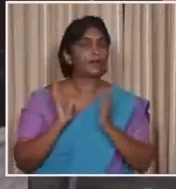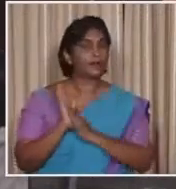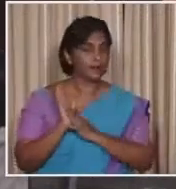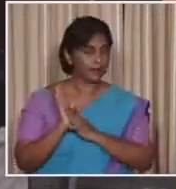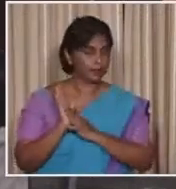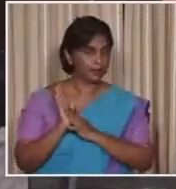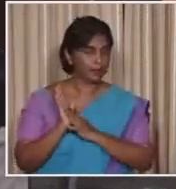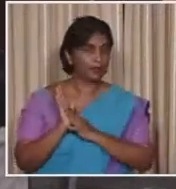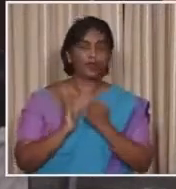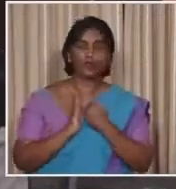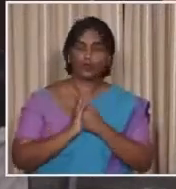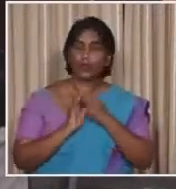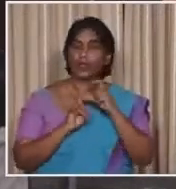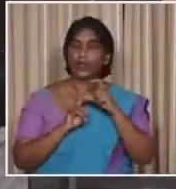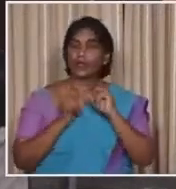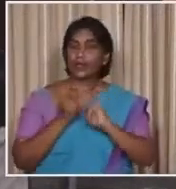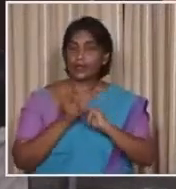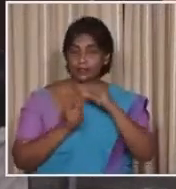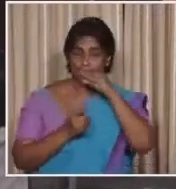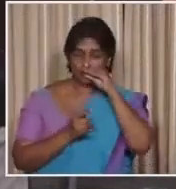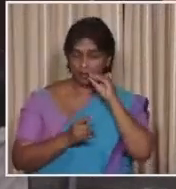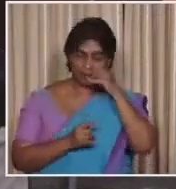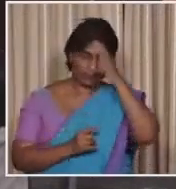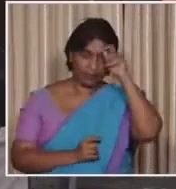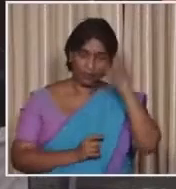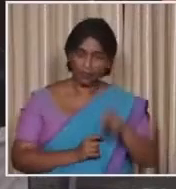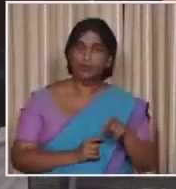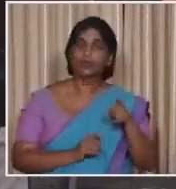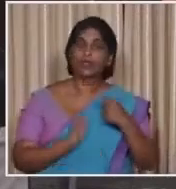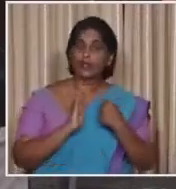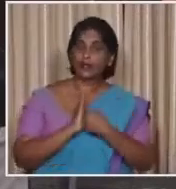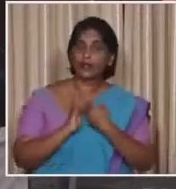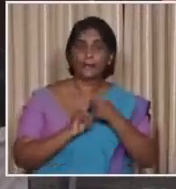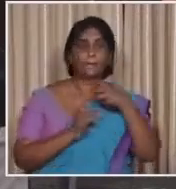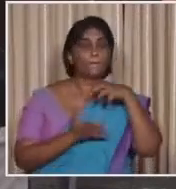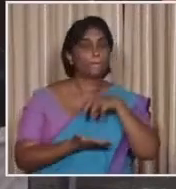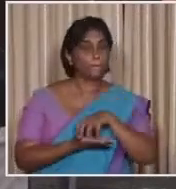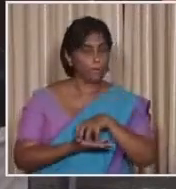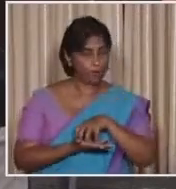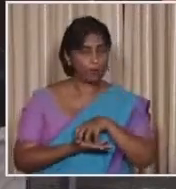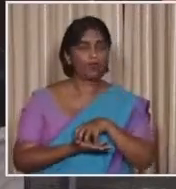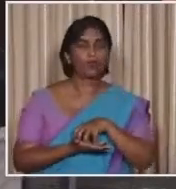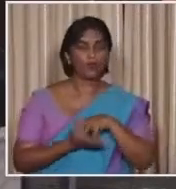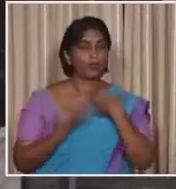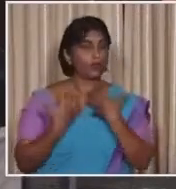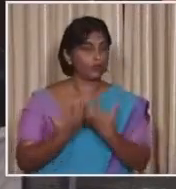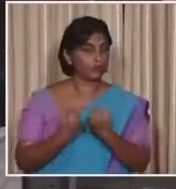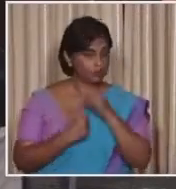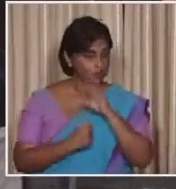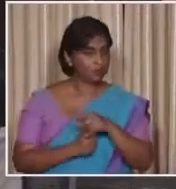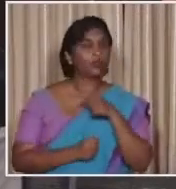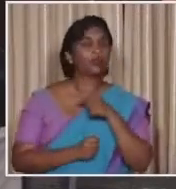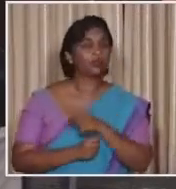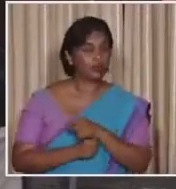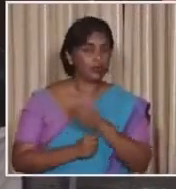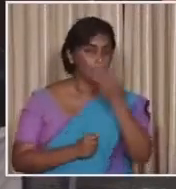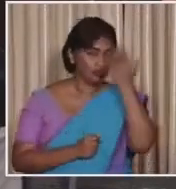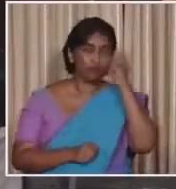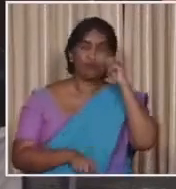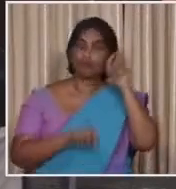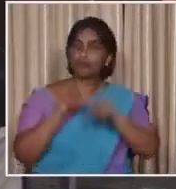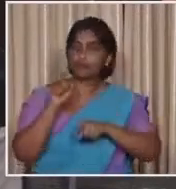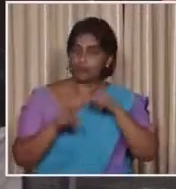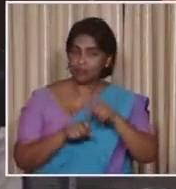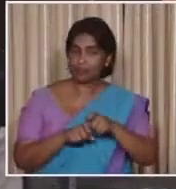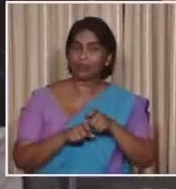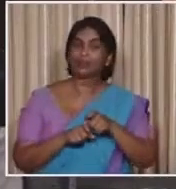ดียดีเอเซนนาเอกาวร์กลกลัดมาหานัตติขบลีกรรมใช้วัตรค่าเกะฮังกุลละทามลมักกะเลยทามลเบสุมักก